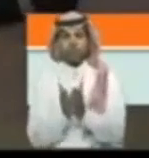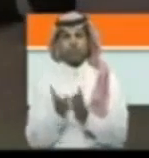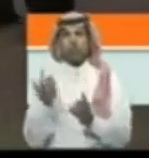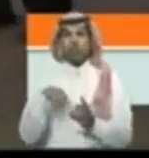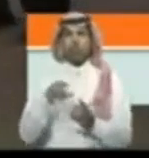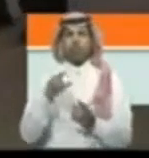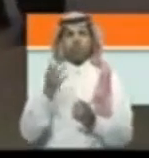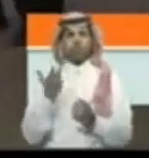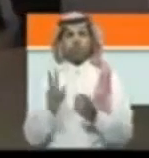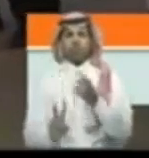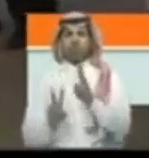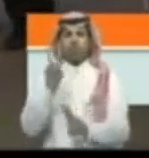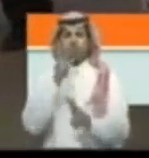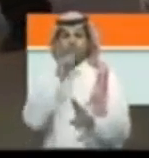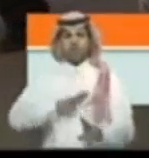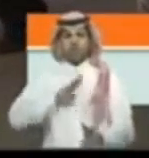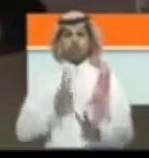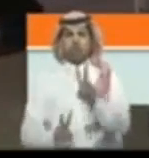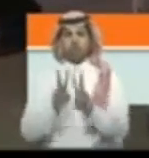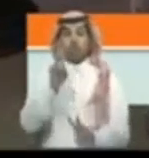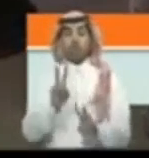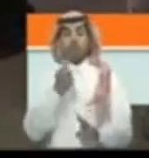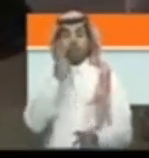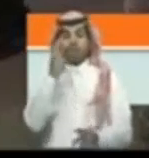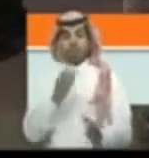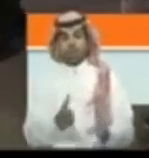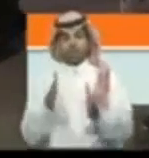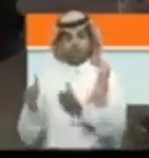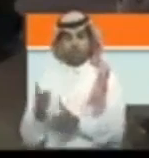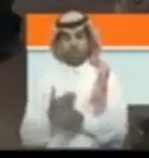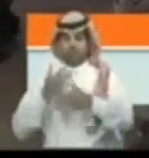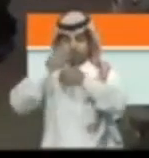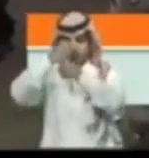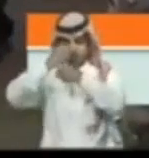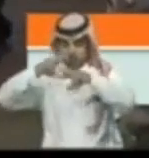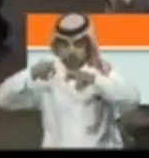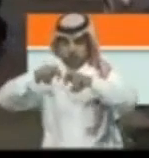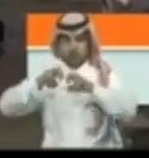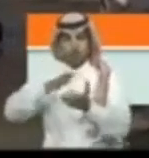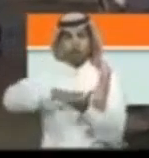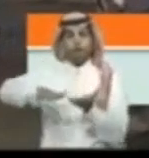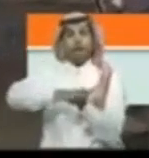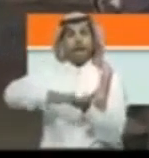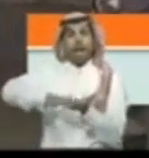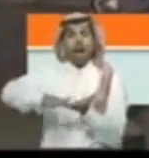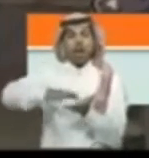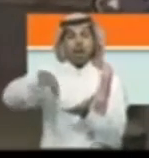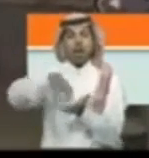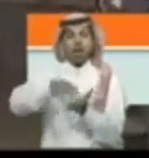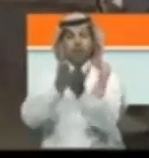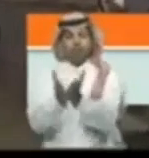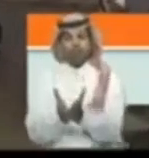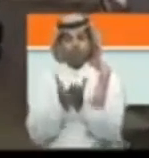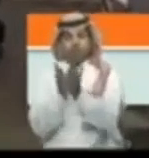يبلغ من العمر 77 عاما، مشيرا إلى أنه تم تحليل المعلومات وتحديد موقع السفينة